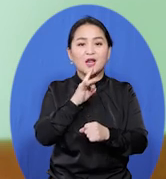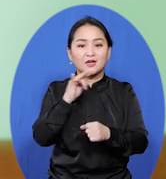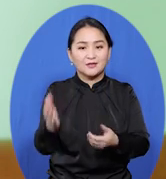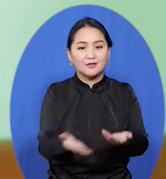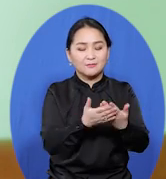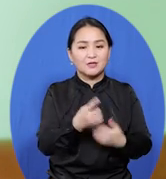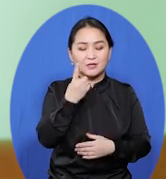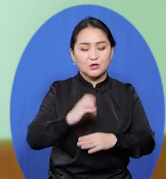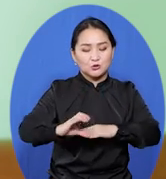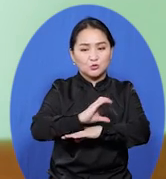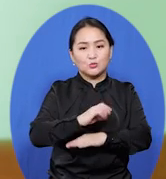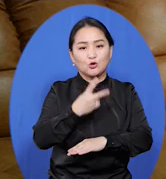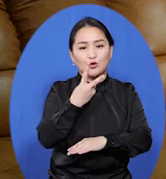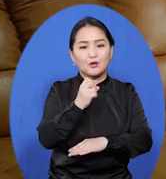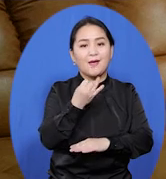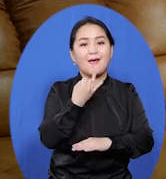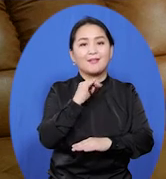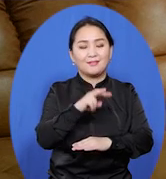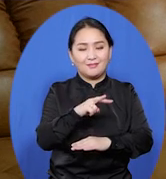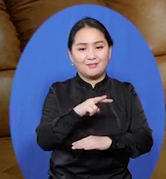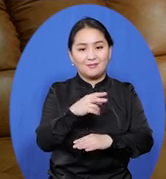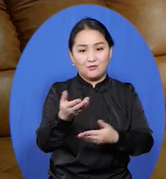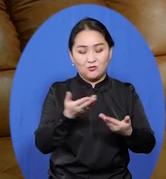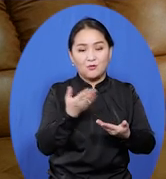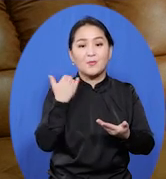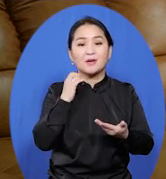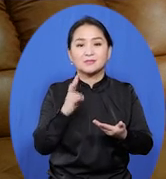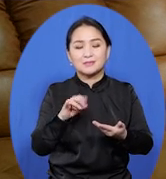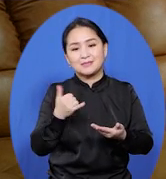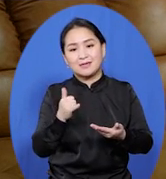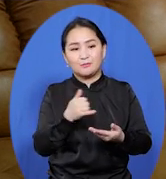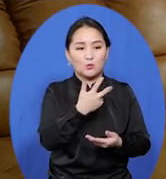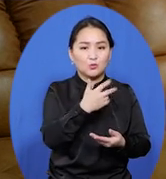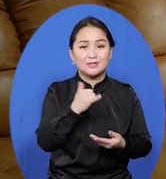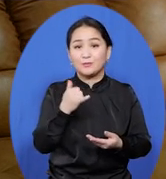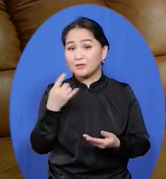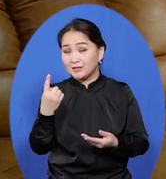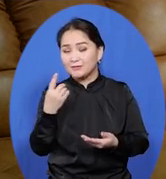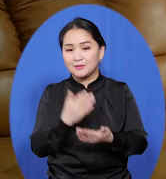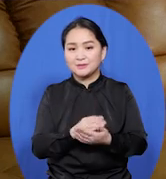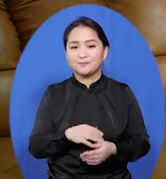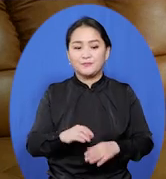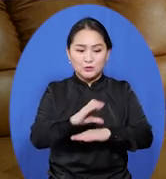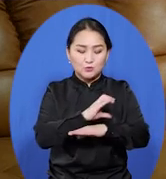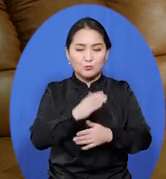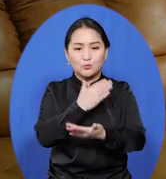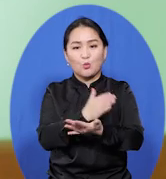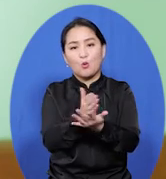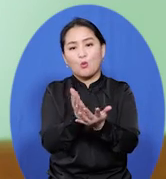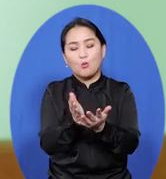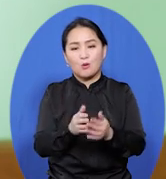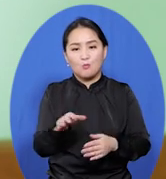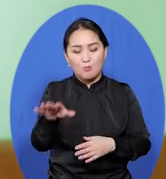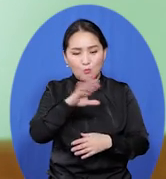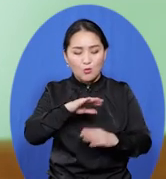сангаас нэг сумд нэг хоёр айл сонгох хугацаанд иржсэн л да. Зарим нь 3, зарим нь 1. Гэхдээ яг сумдаа хуваачдаг юм бид нар.